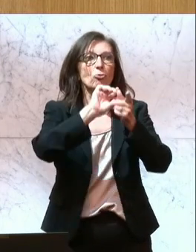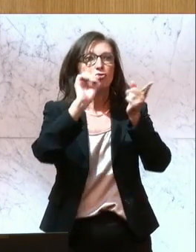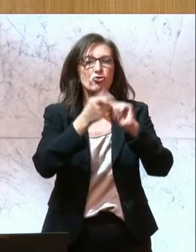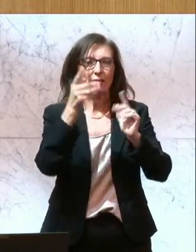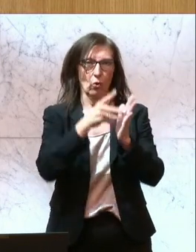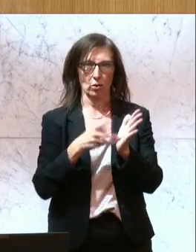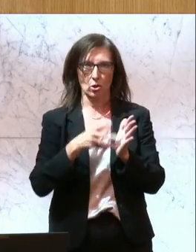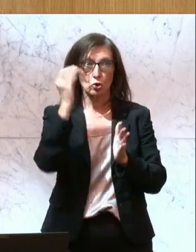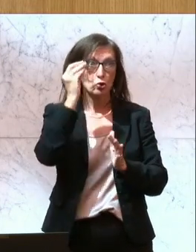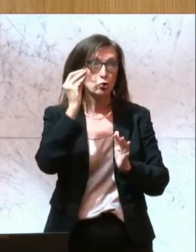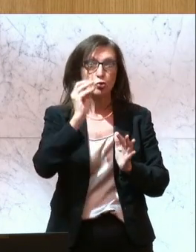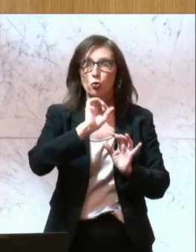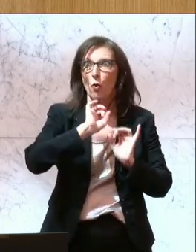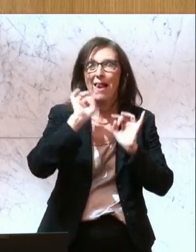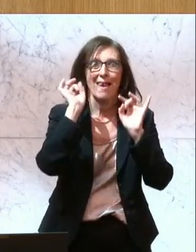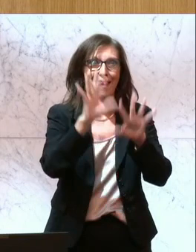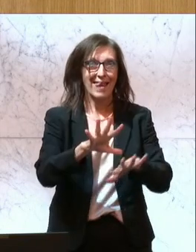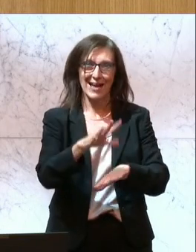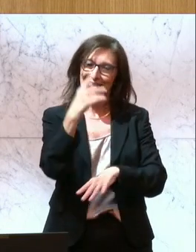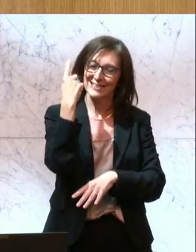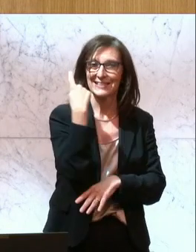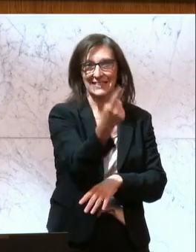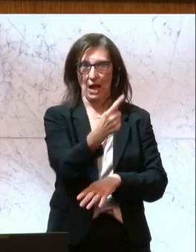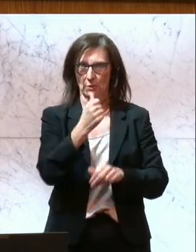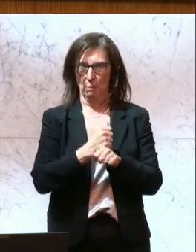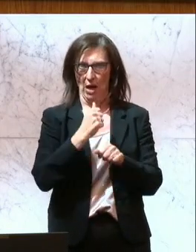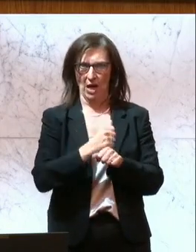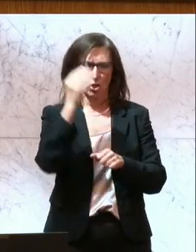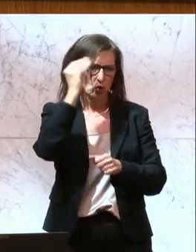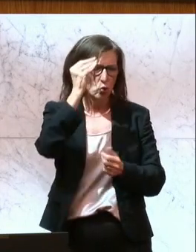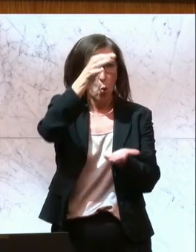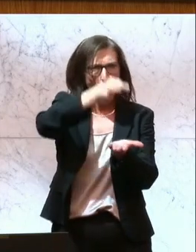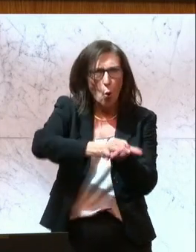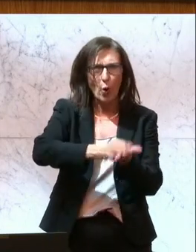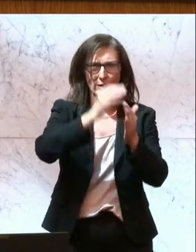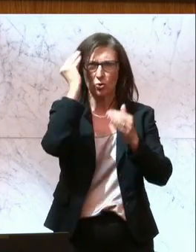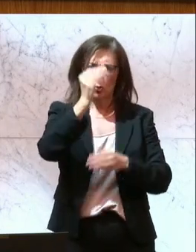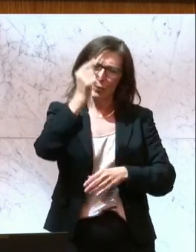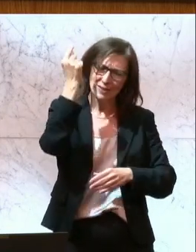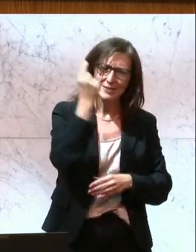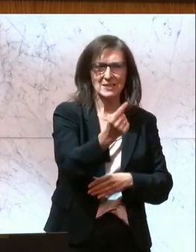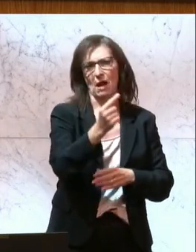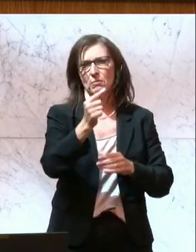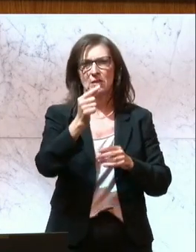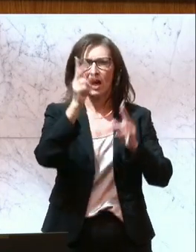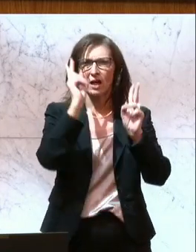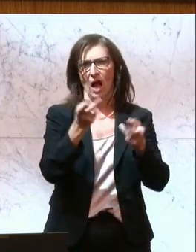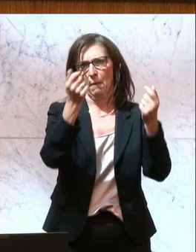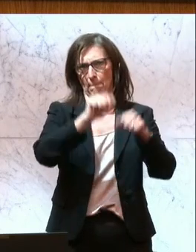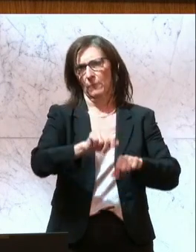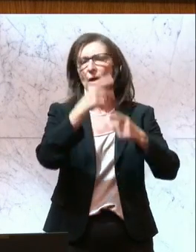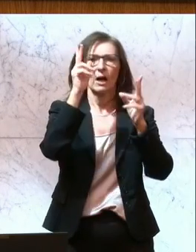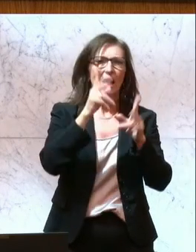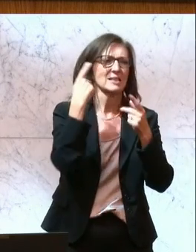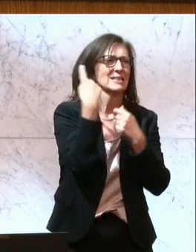Sie den Schulen endlich volle Autonomie, damit am Schulstandort eigenständig beschlossen werden kann oder entschieden